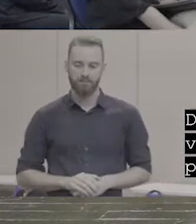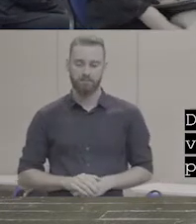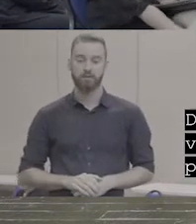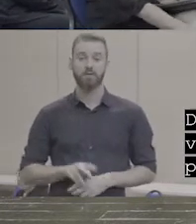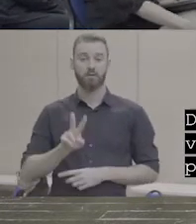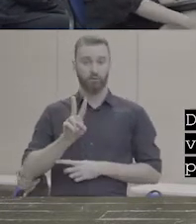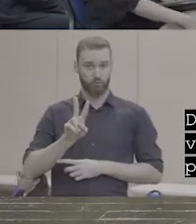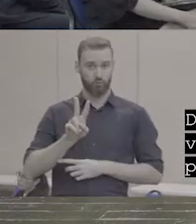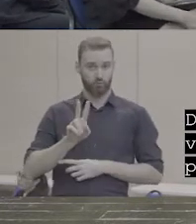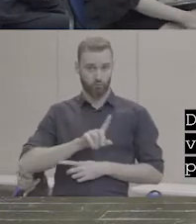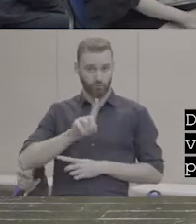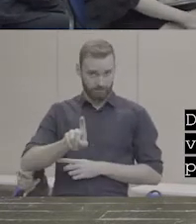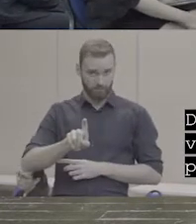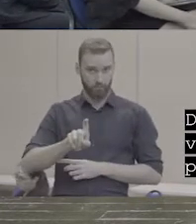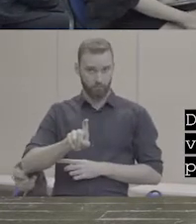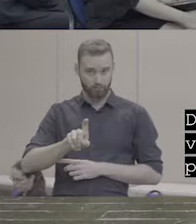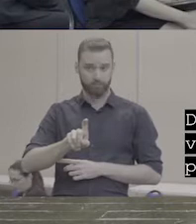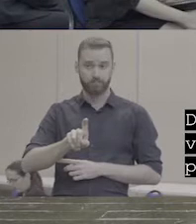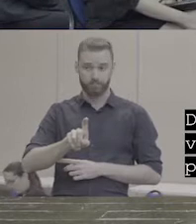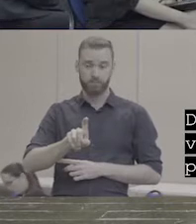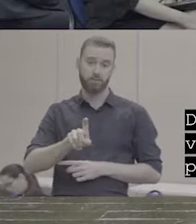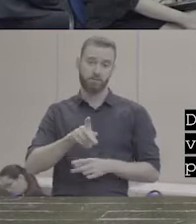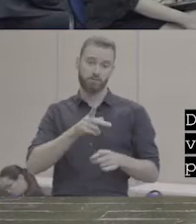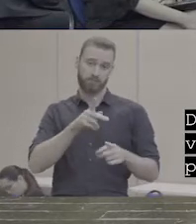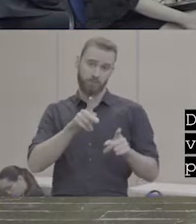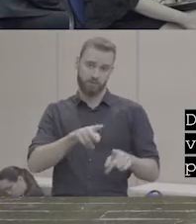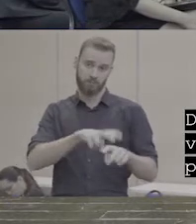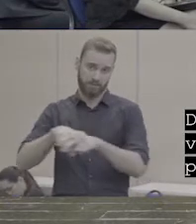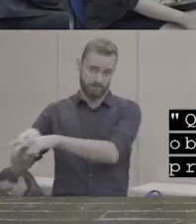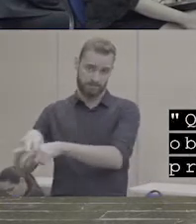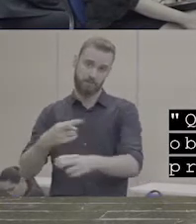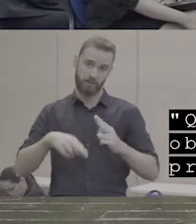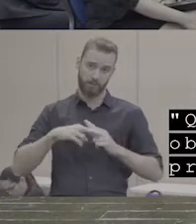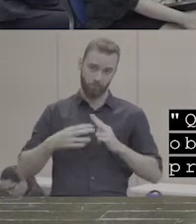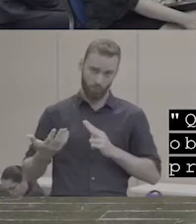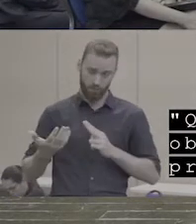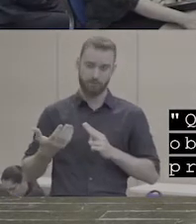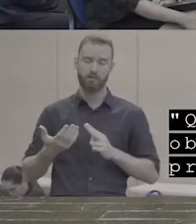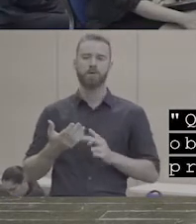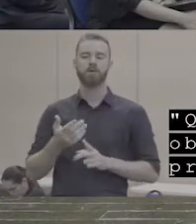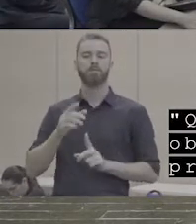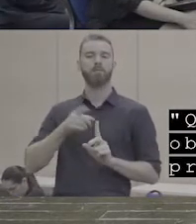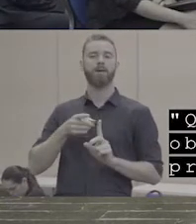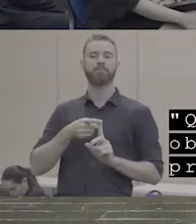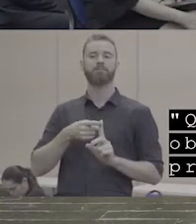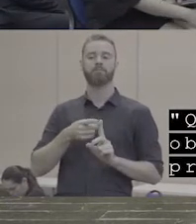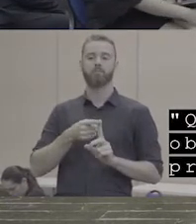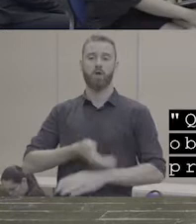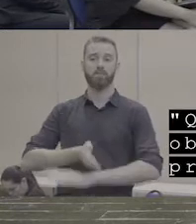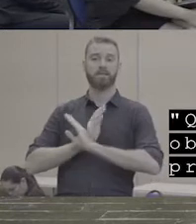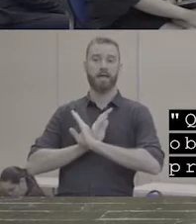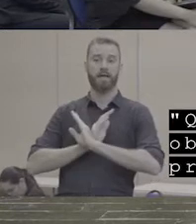Les 2 questions qui vont être répondues par nos panélistes, c'est: quels sont, selon vous, les obstacles à